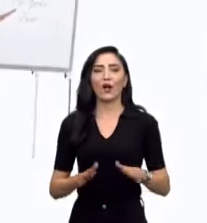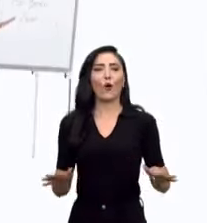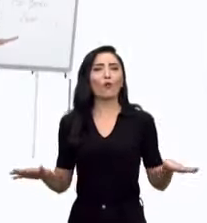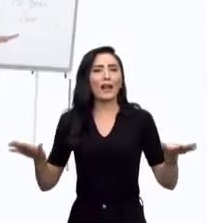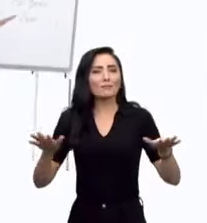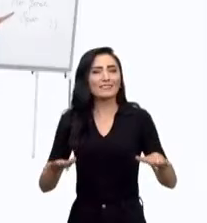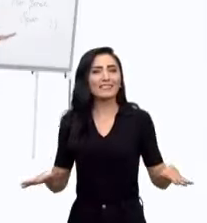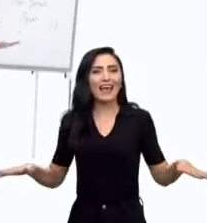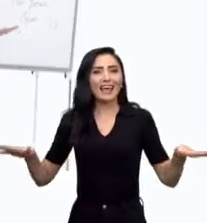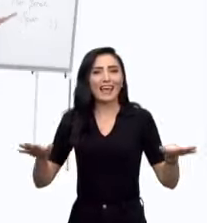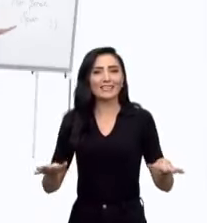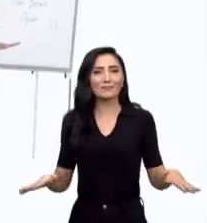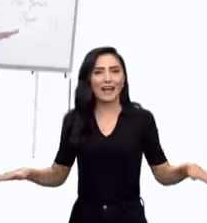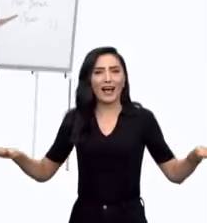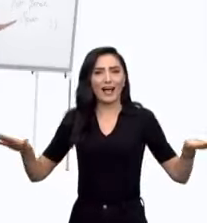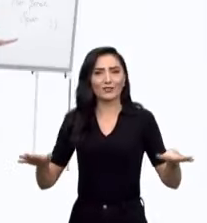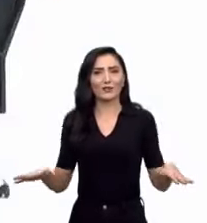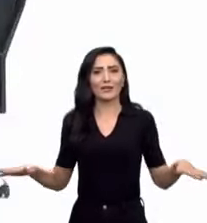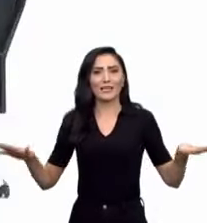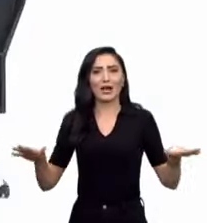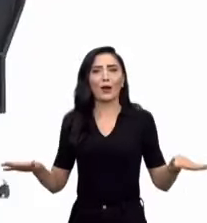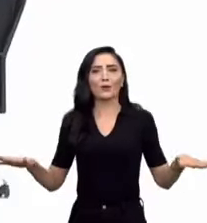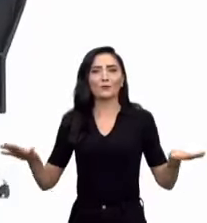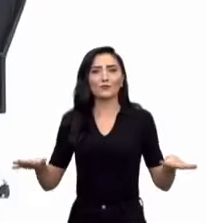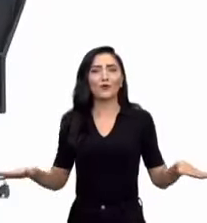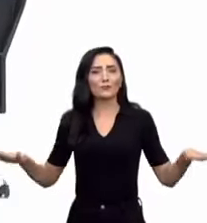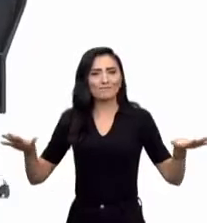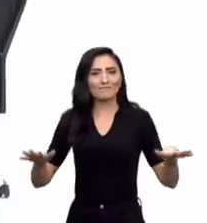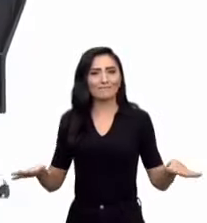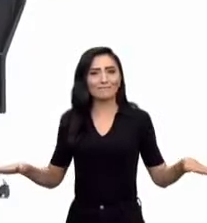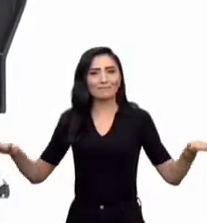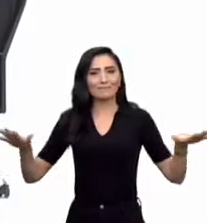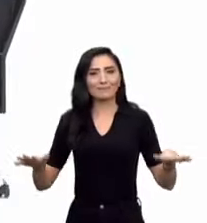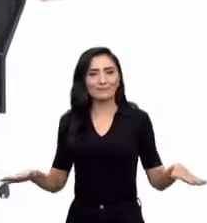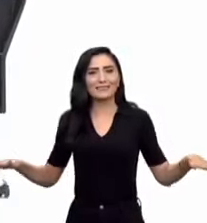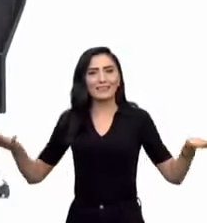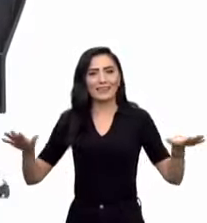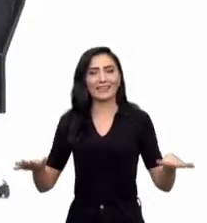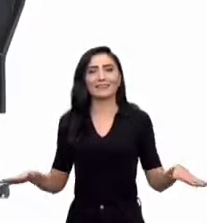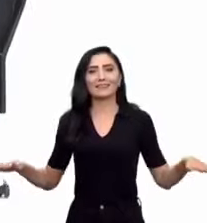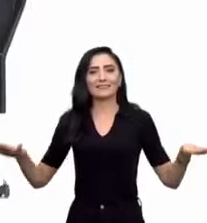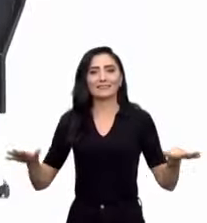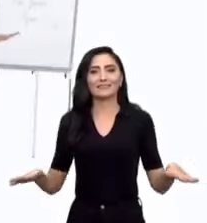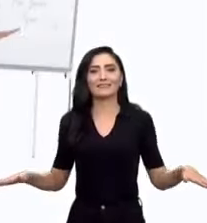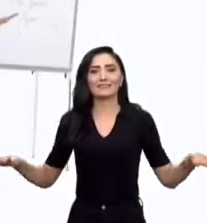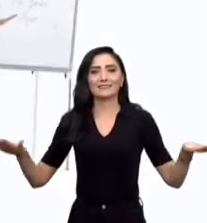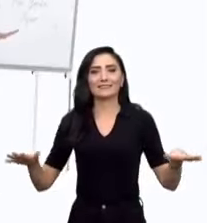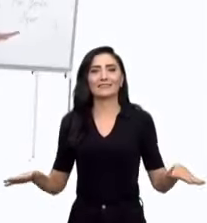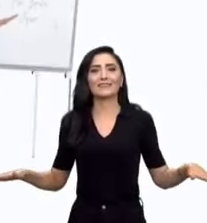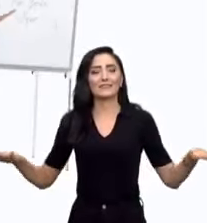Kollarımızı yere paralel bir şekilde iki yana açalım. Parmak uçlarımız ufak daireler oluşturacak şekilde kollarımızı çeviriyoruz.